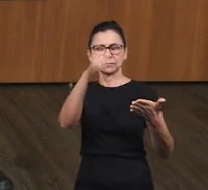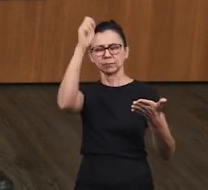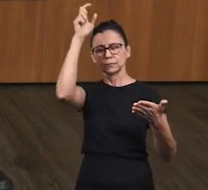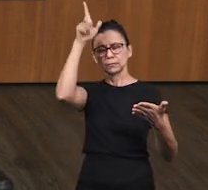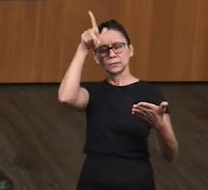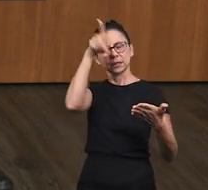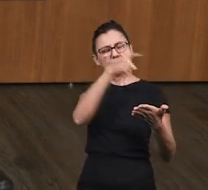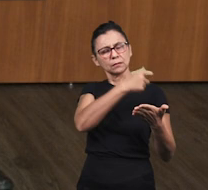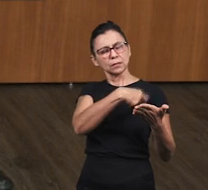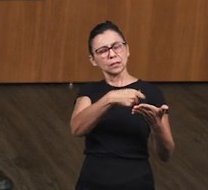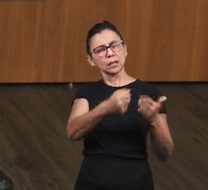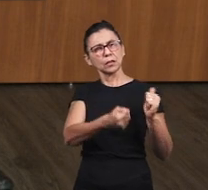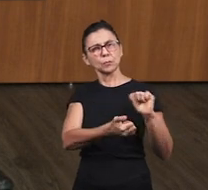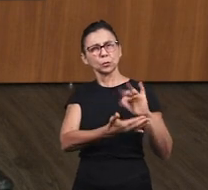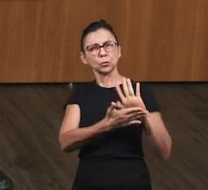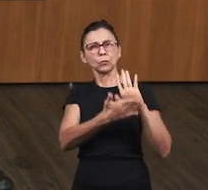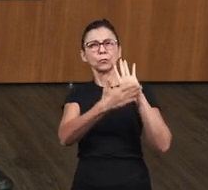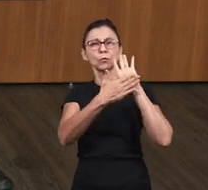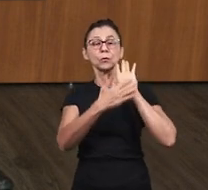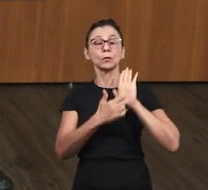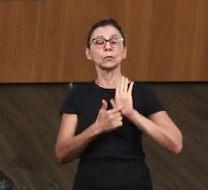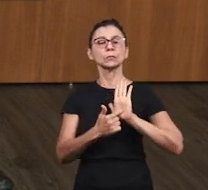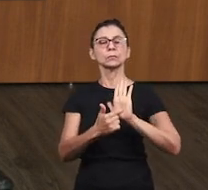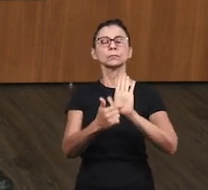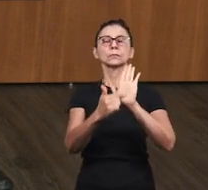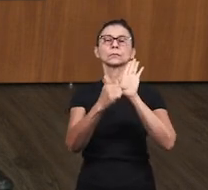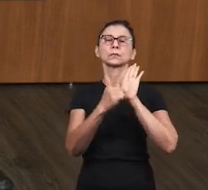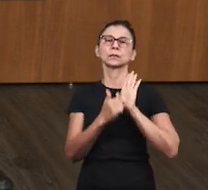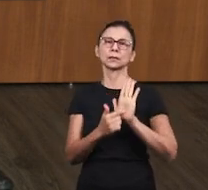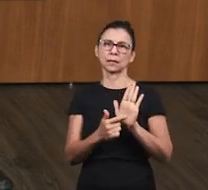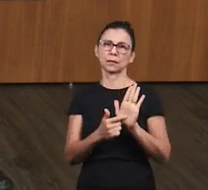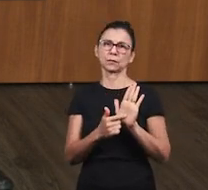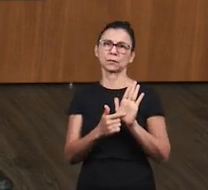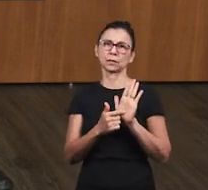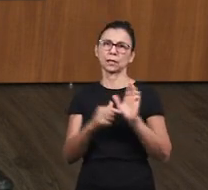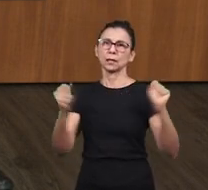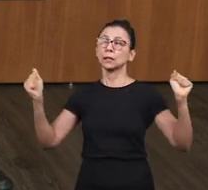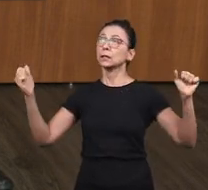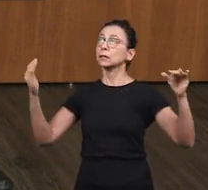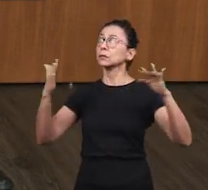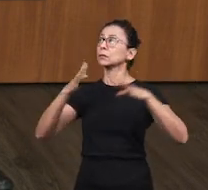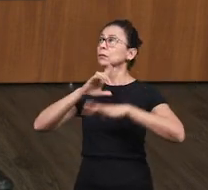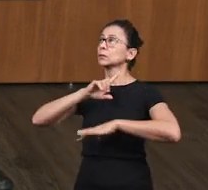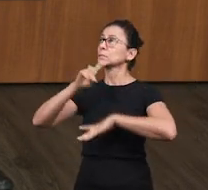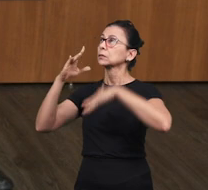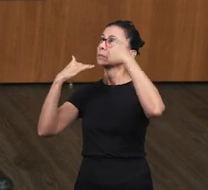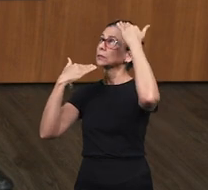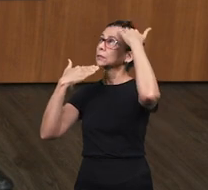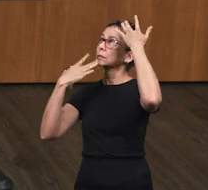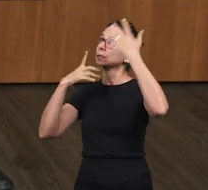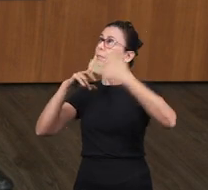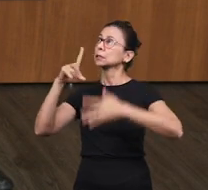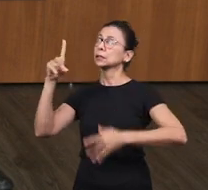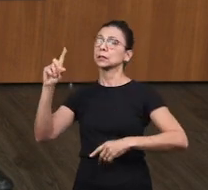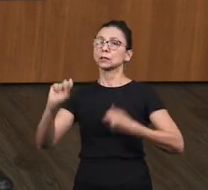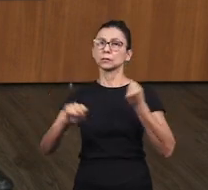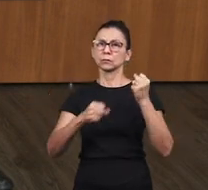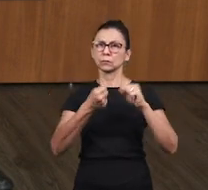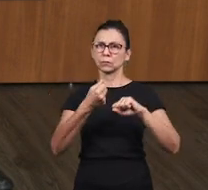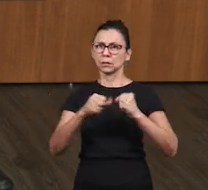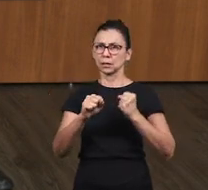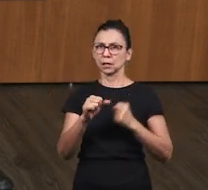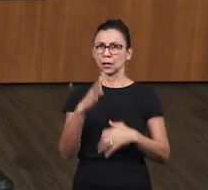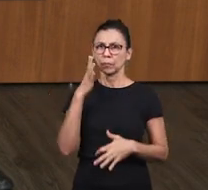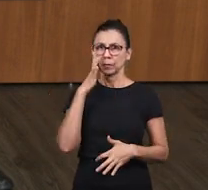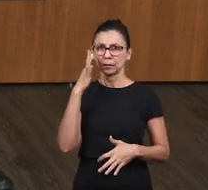dans les psaumes composés par lui sa gratitude et la gloire de Dieu. Dans le